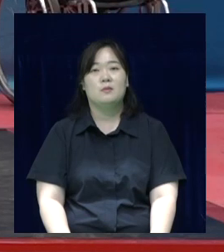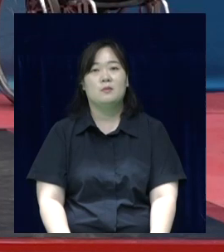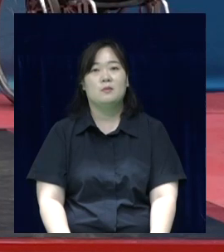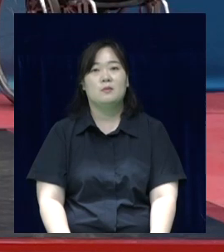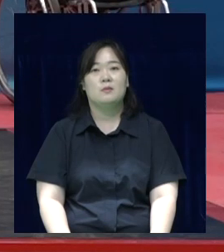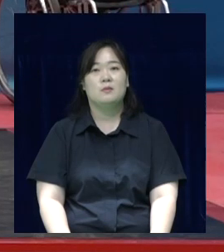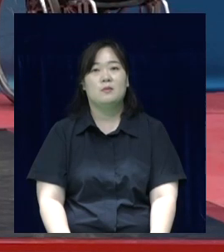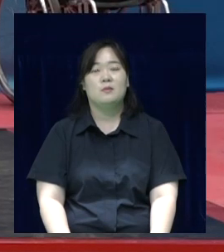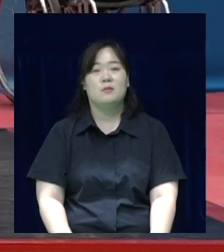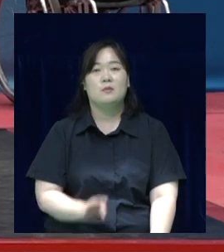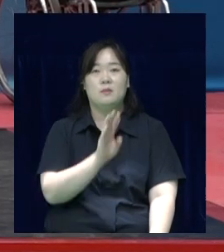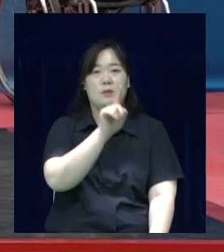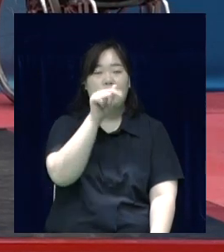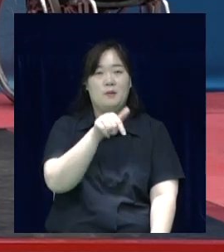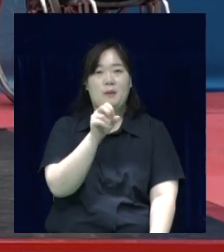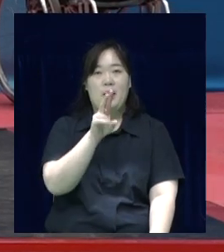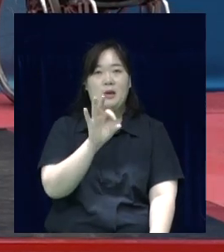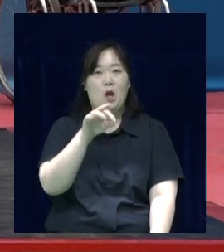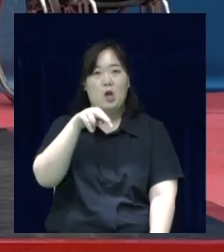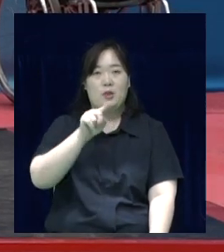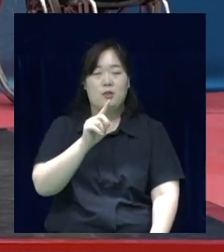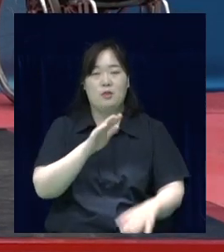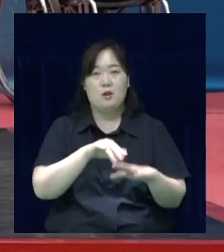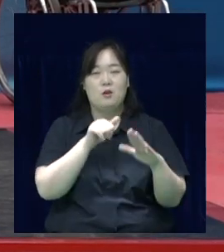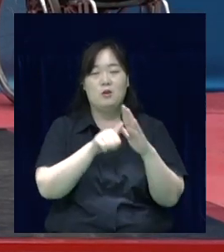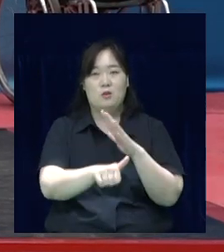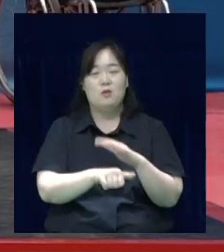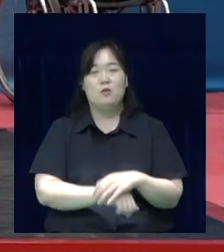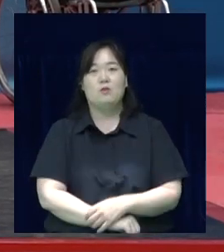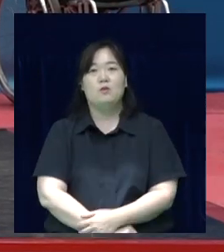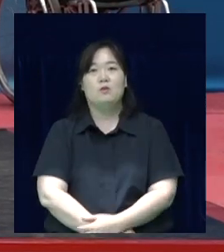경기 소속의 박영서 선수.